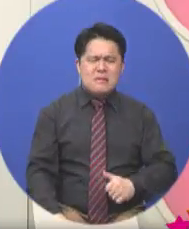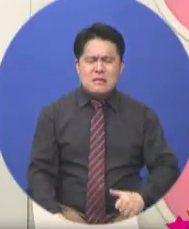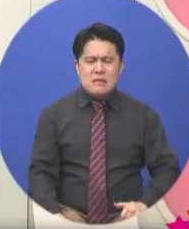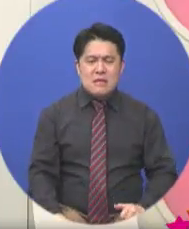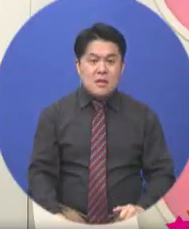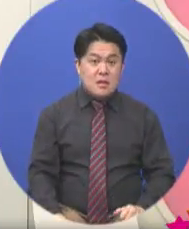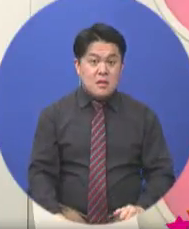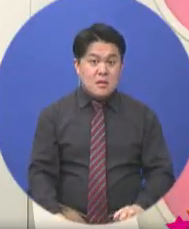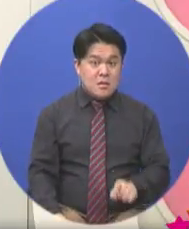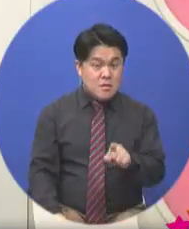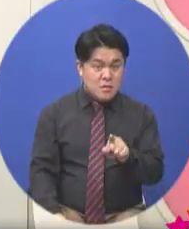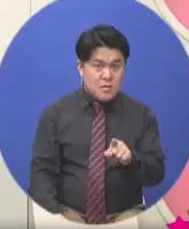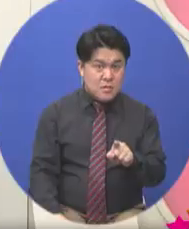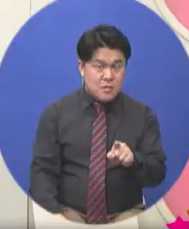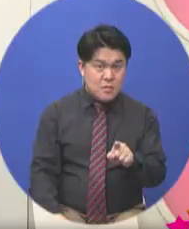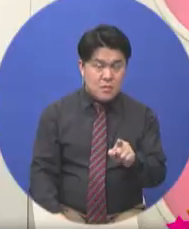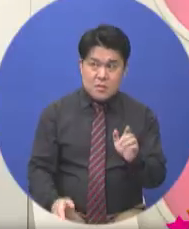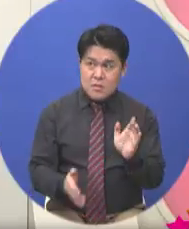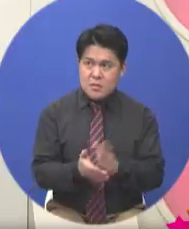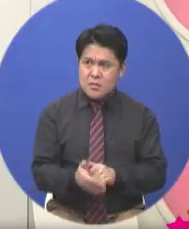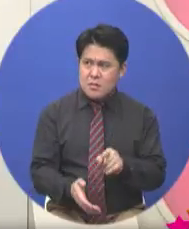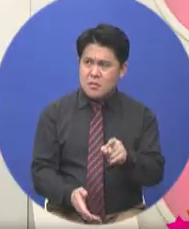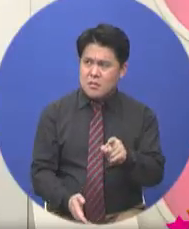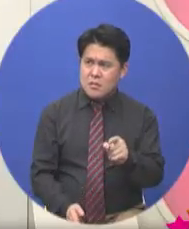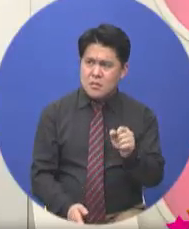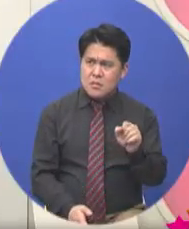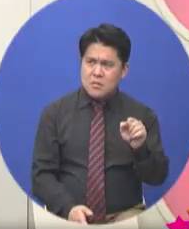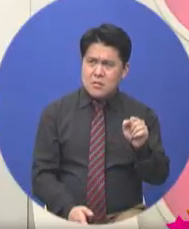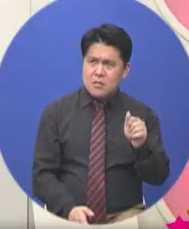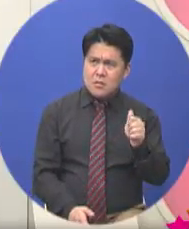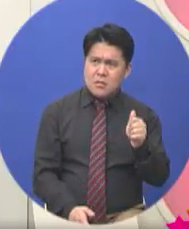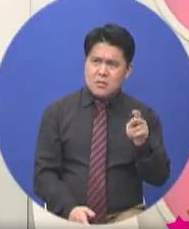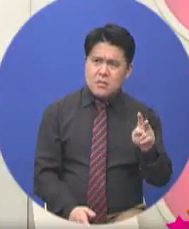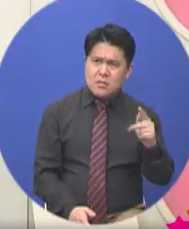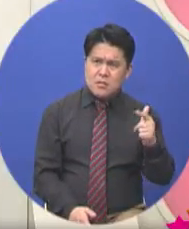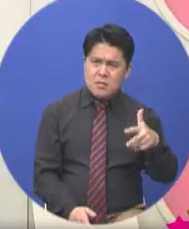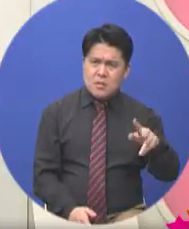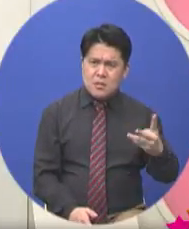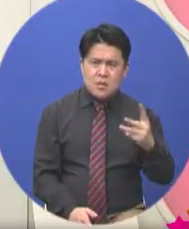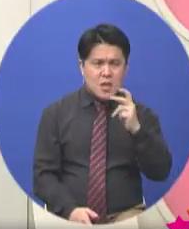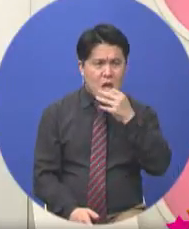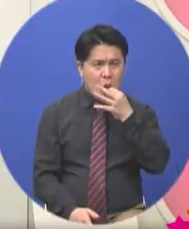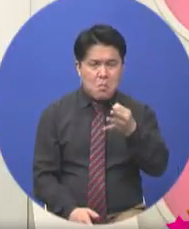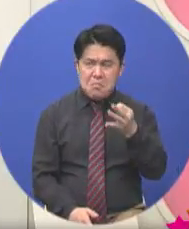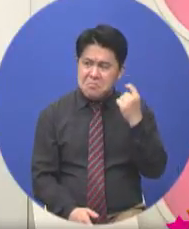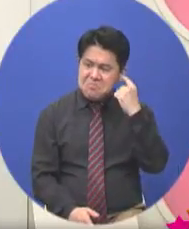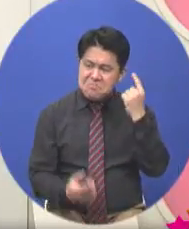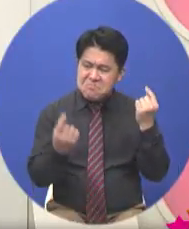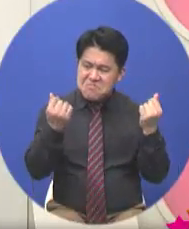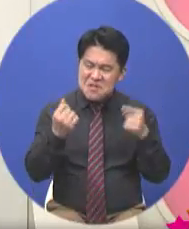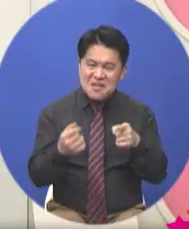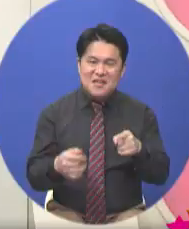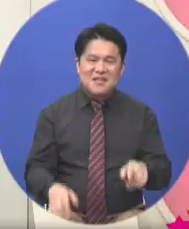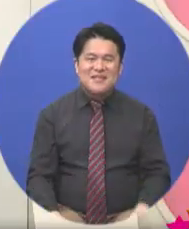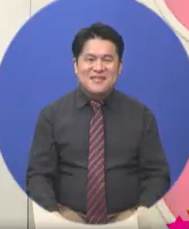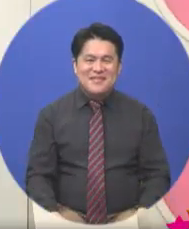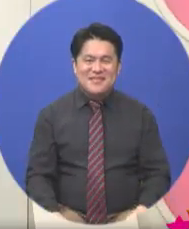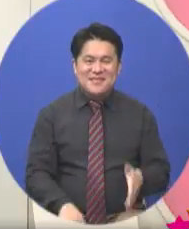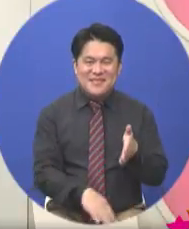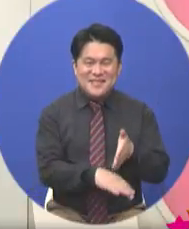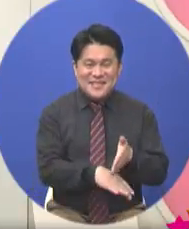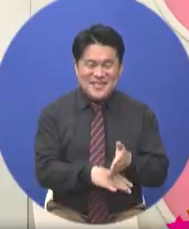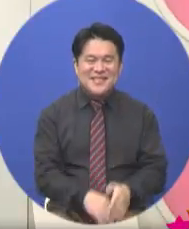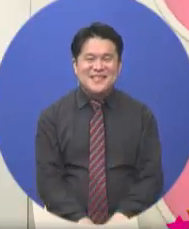그러고 보니까 우리 장관진님 목소리가 현철 선생하고 목소리가 비슷하네요.